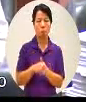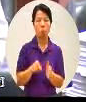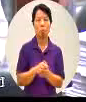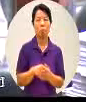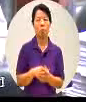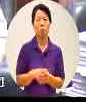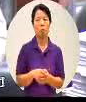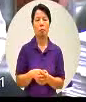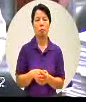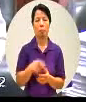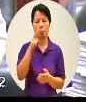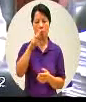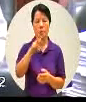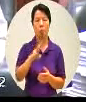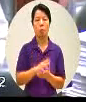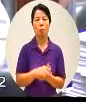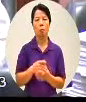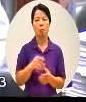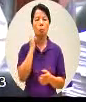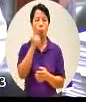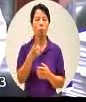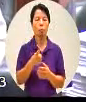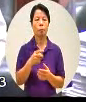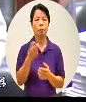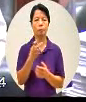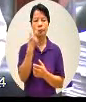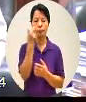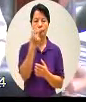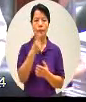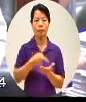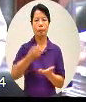能够，当然最好是一个月检查一次。